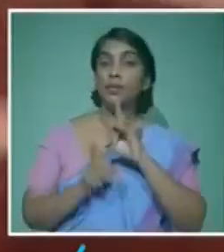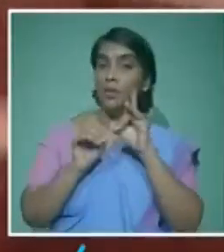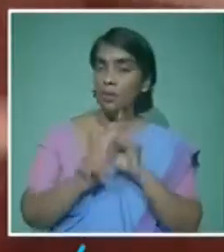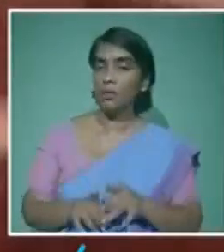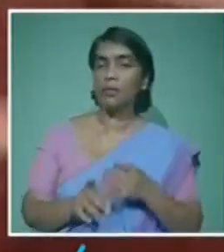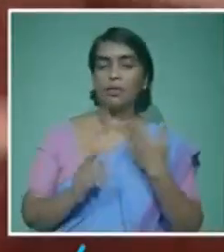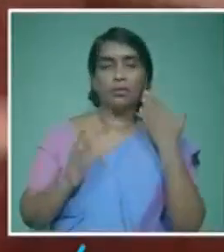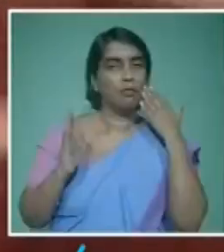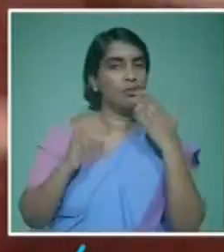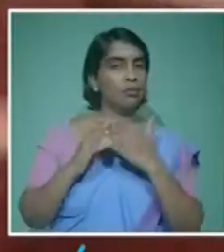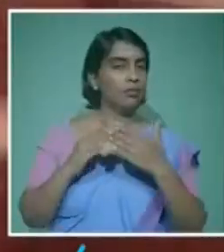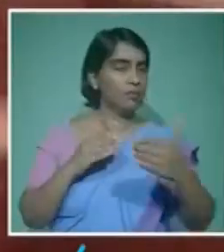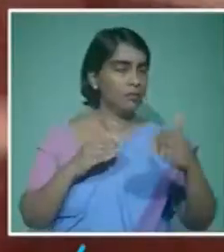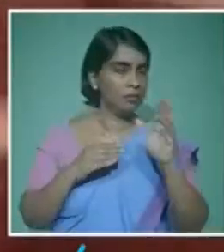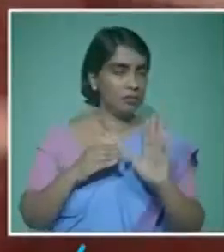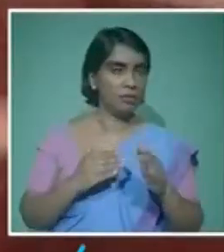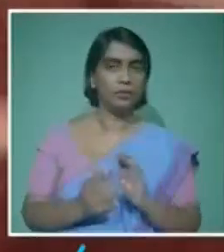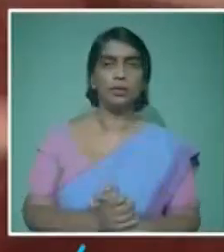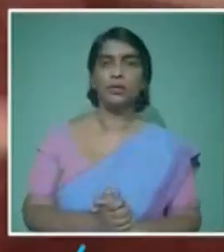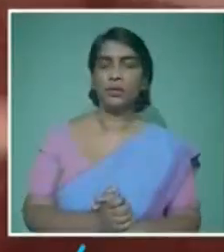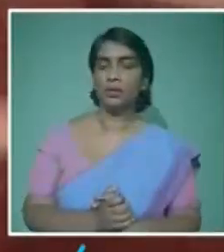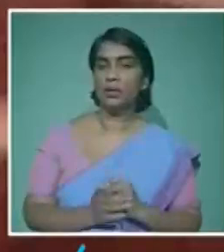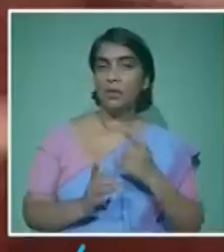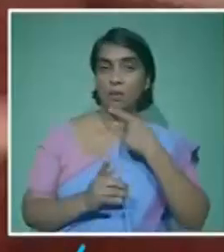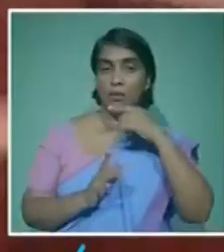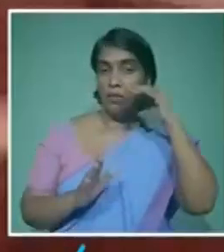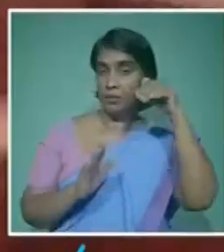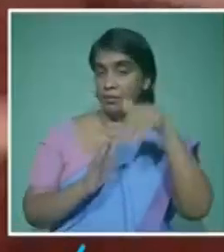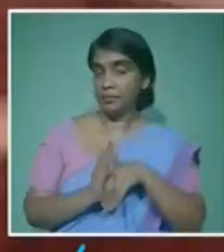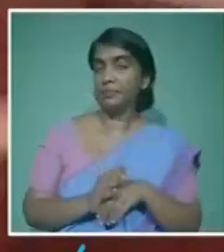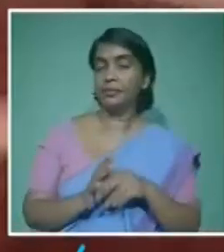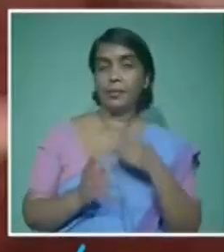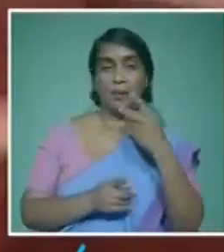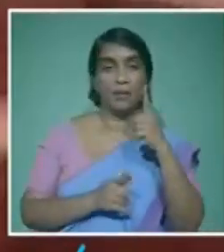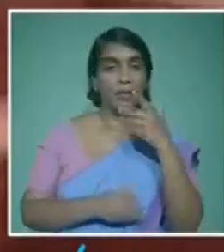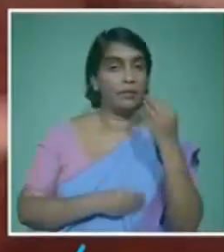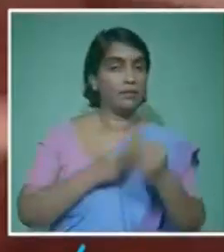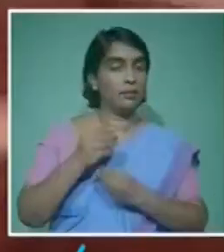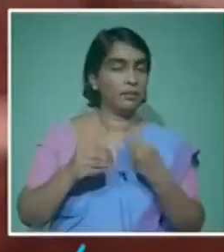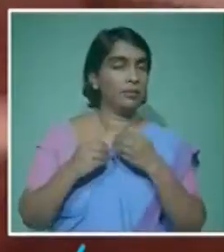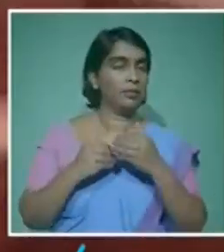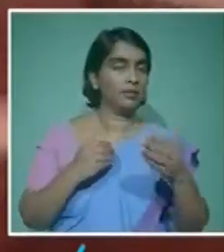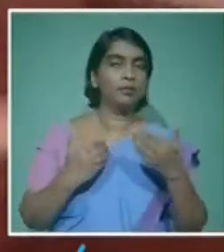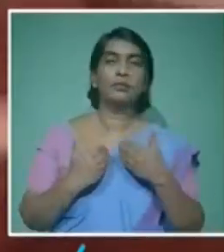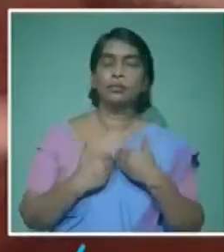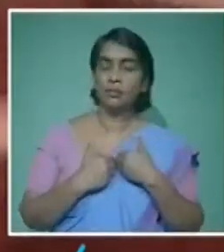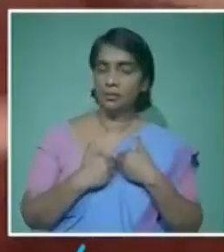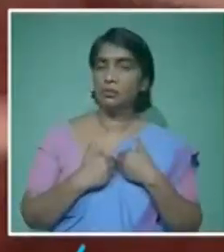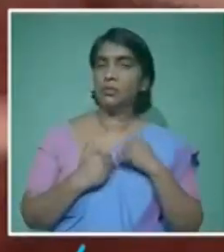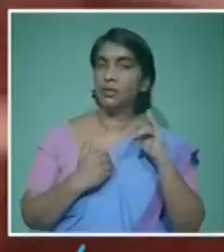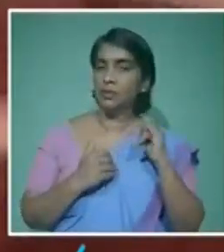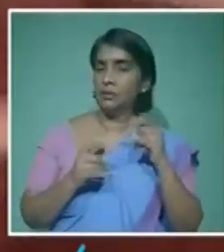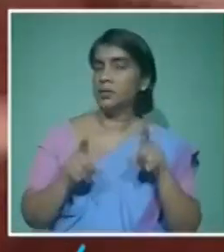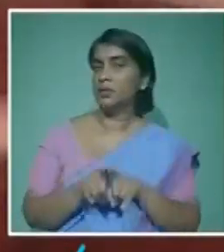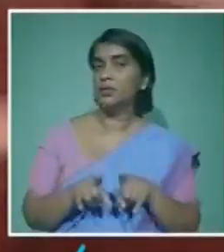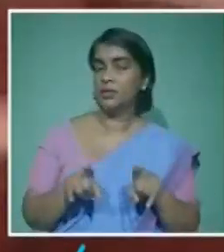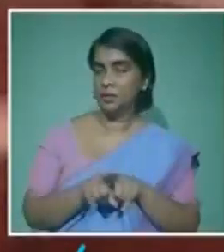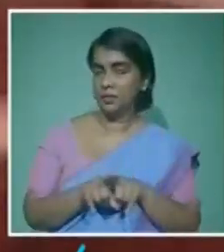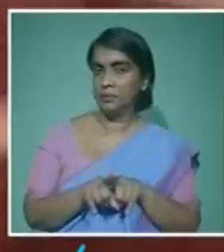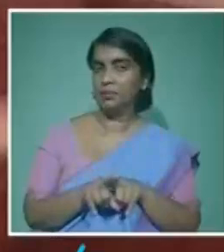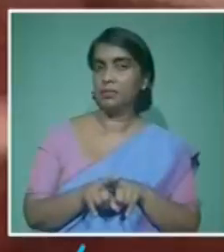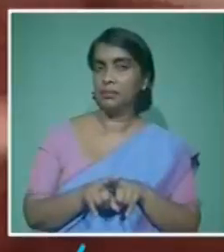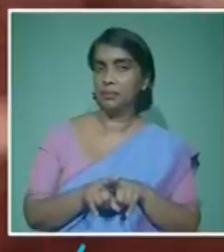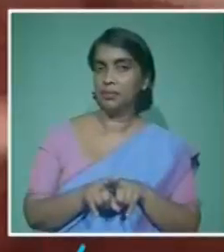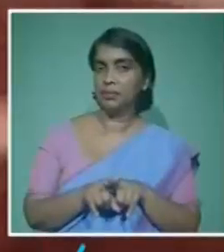நாம் மேலும் ஊக்குவித்து வருவதுடன் கரையை அன்றைய பகுதிகளில் நிலையான மற்றும் மிதக்கும்